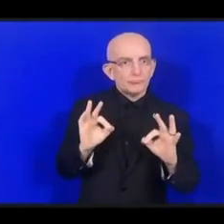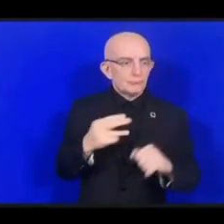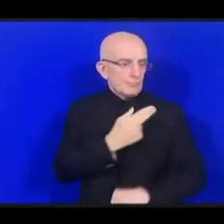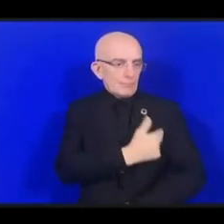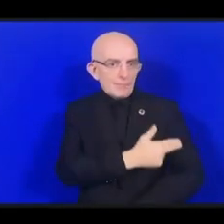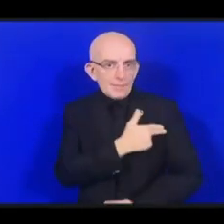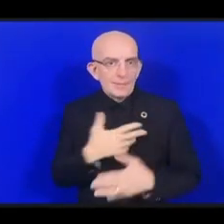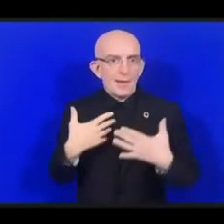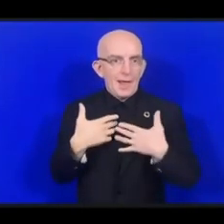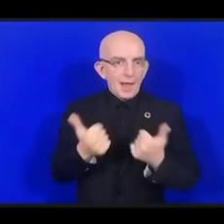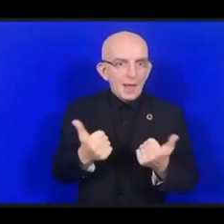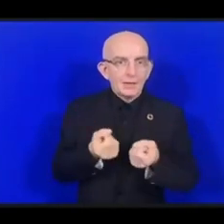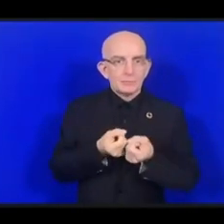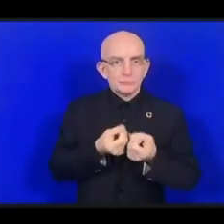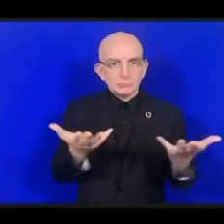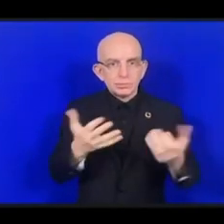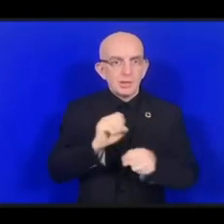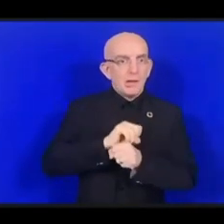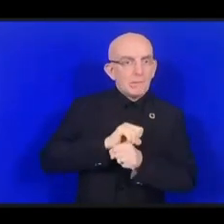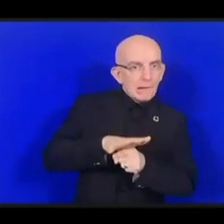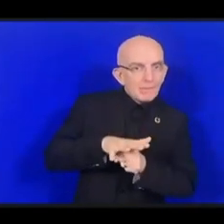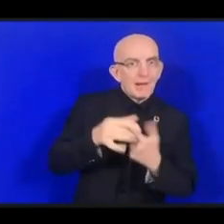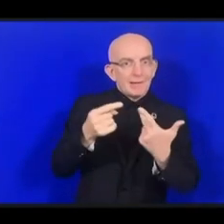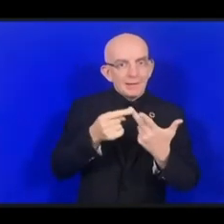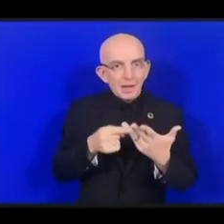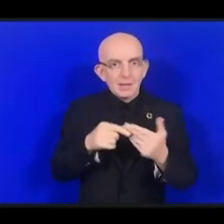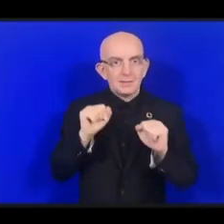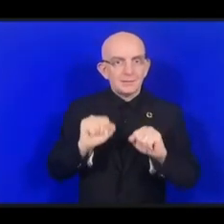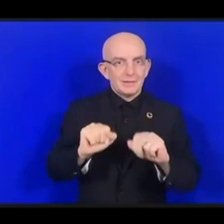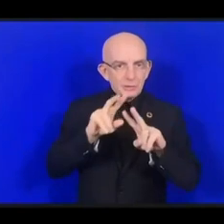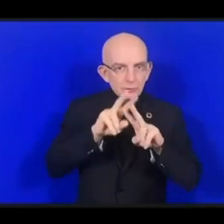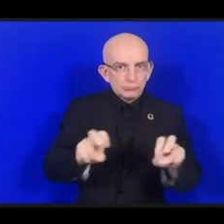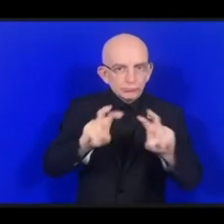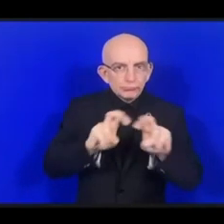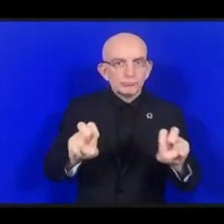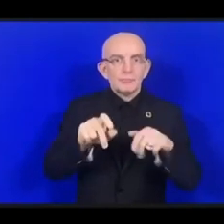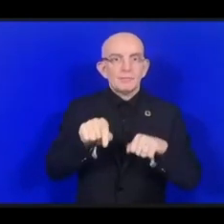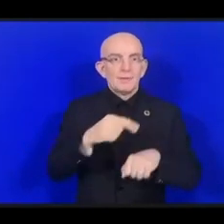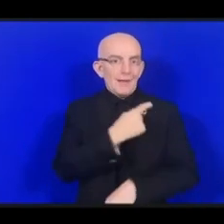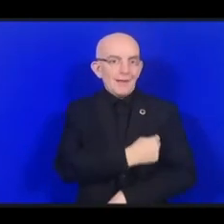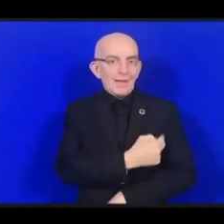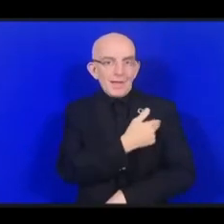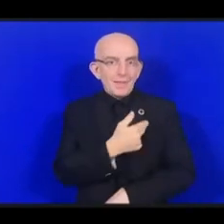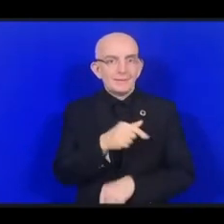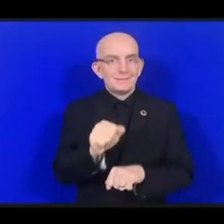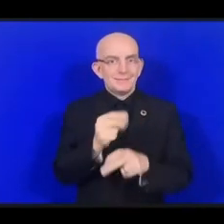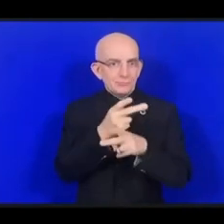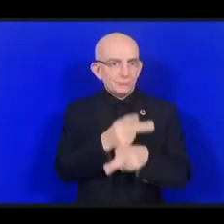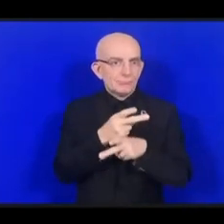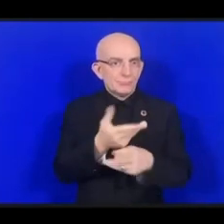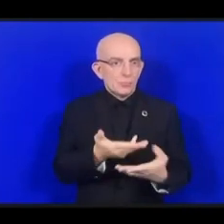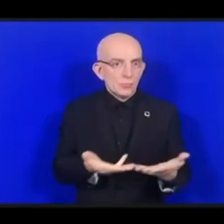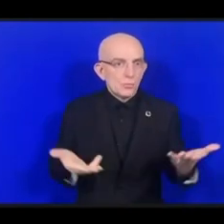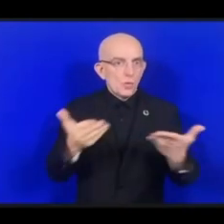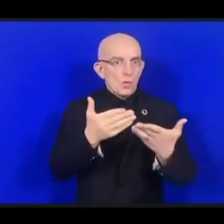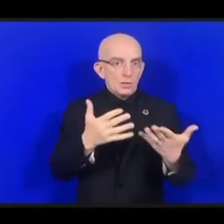ستمكننا من ان نسيطر على تغير المناخ والكوارث الطبيعيه والجوائح